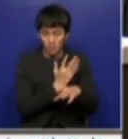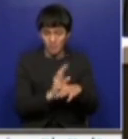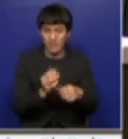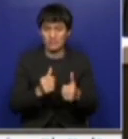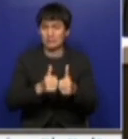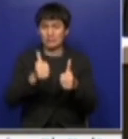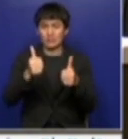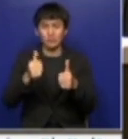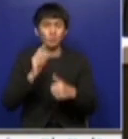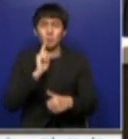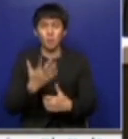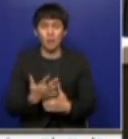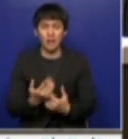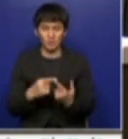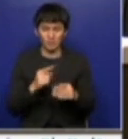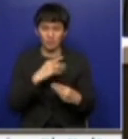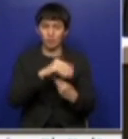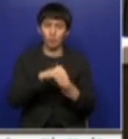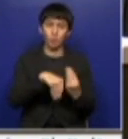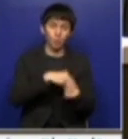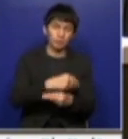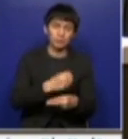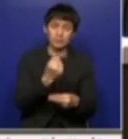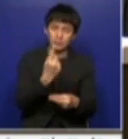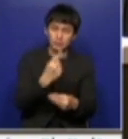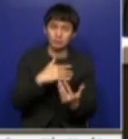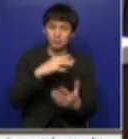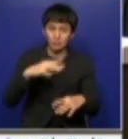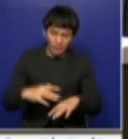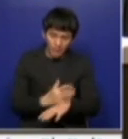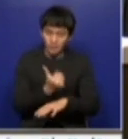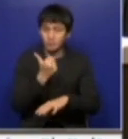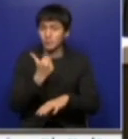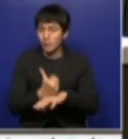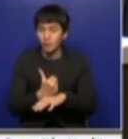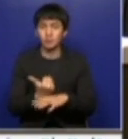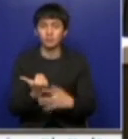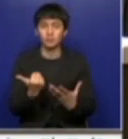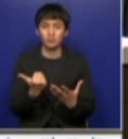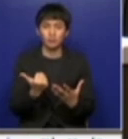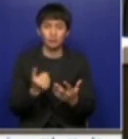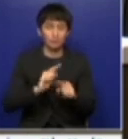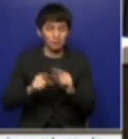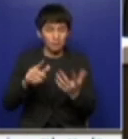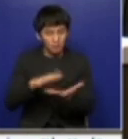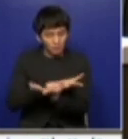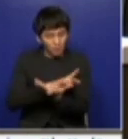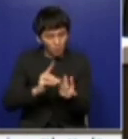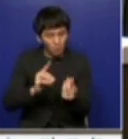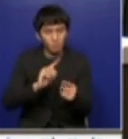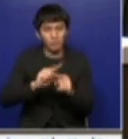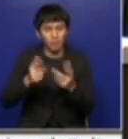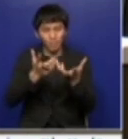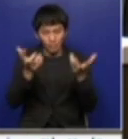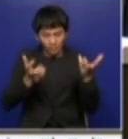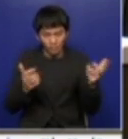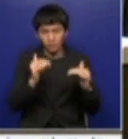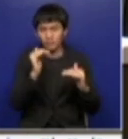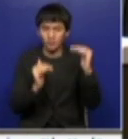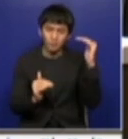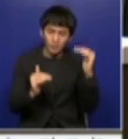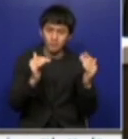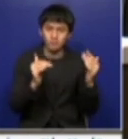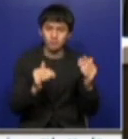ทั้งหมดครับเศรษฐกิจการเมืองมีวิธีชนสังคมแตกแยกเหลื่อมล้ำ